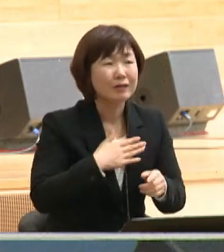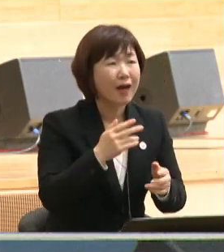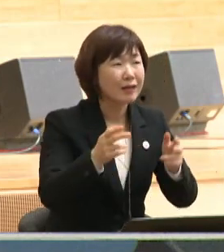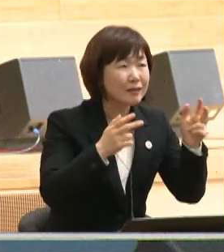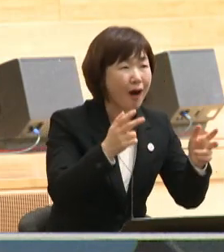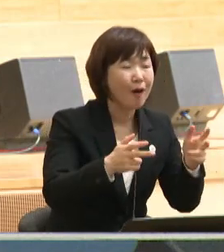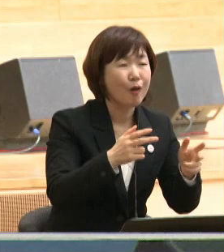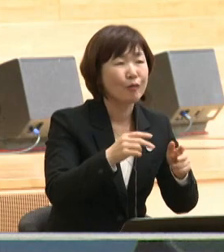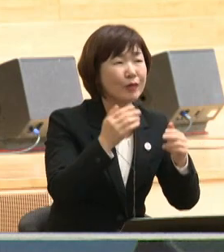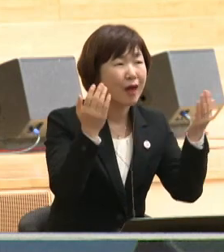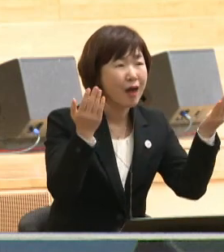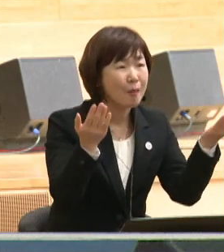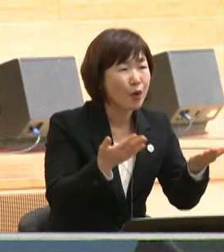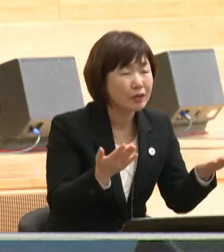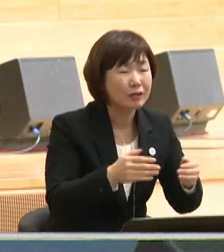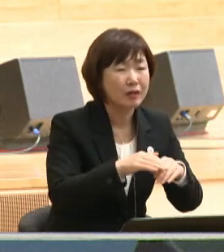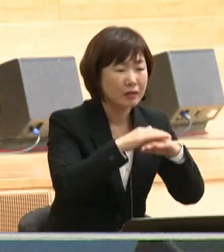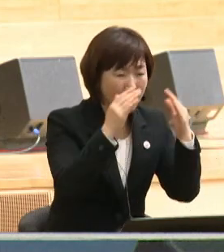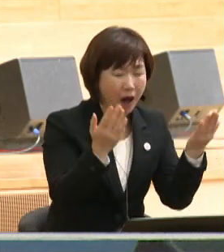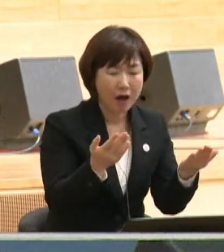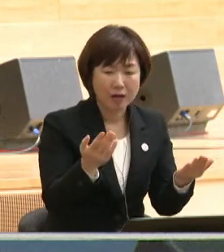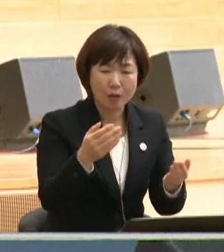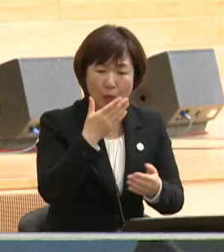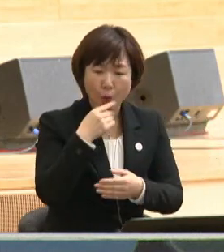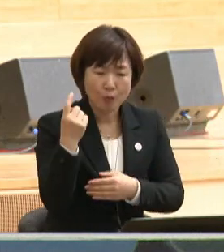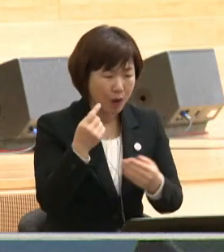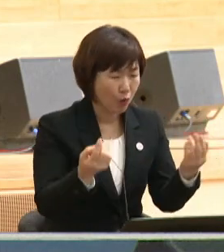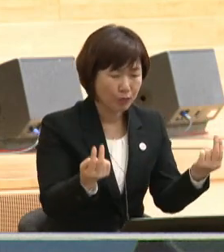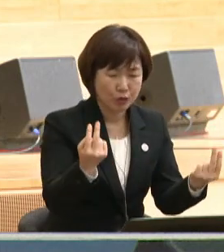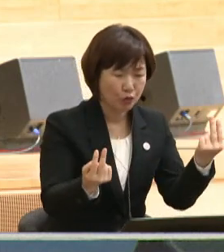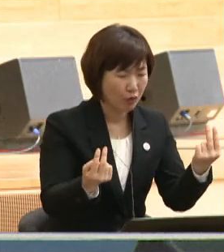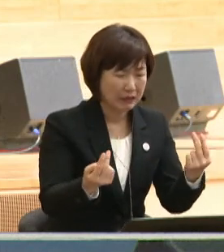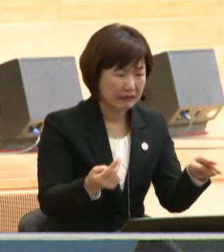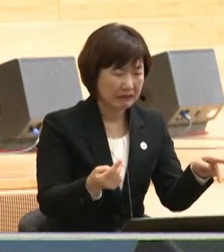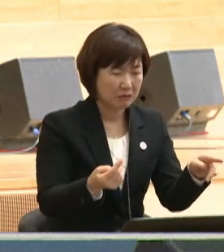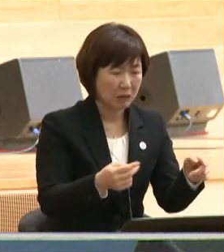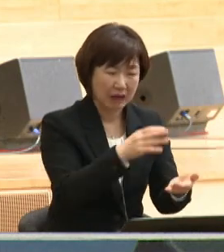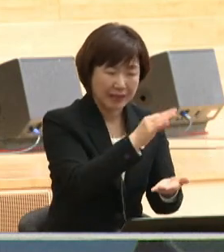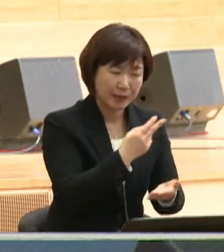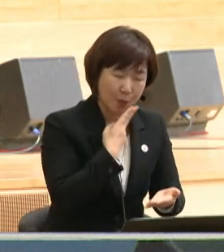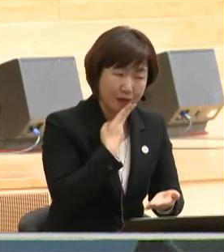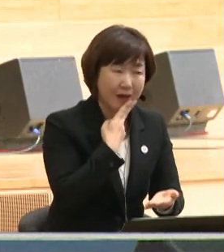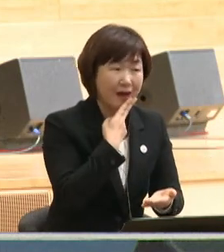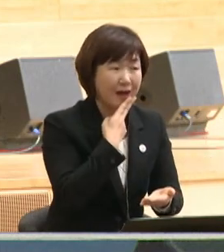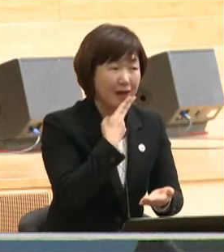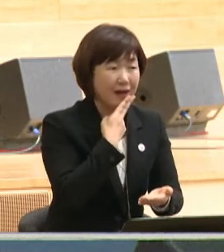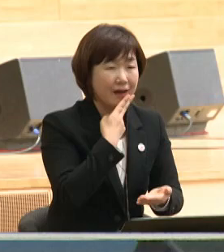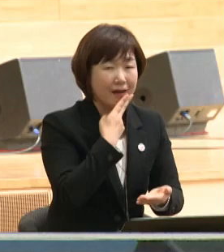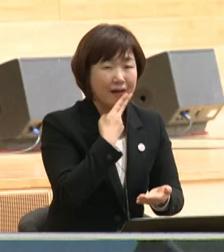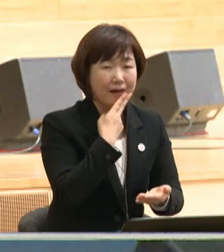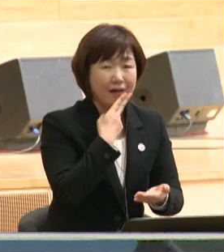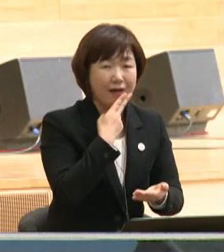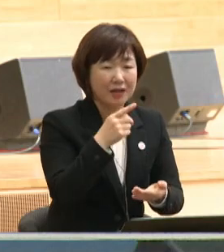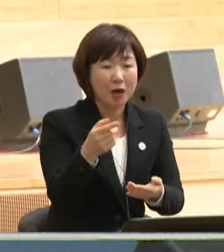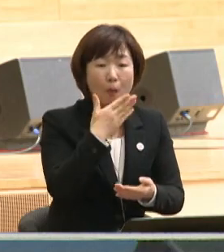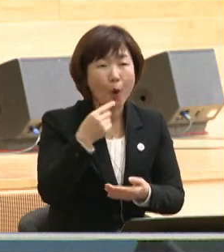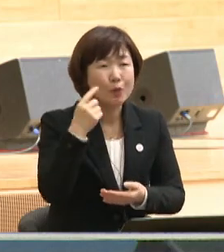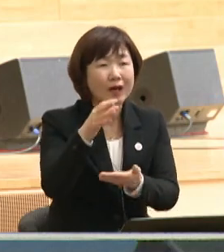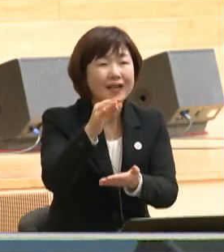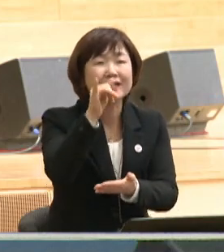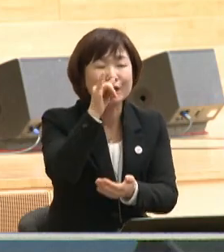것은 복음을 전하는 것보다 같이 없는 일인가 복음을 위해서 사는 일은 가치 있는 거룩한 일이고